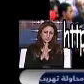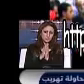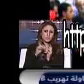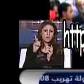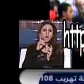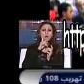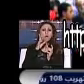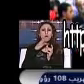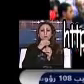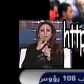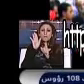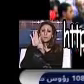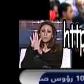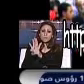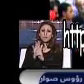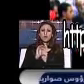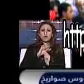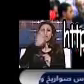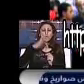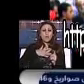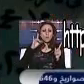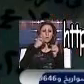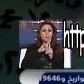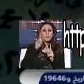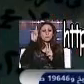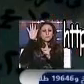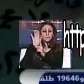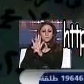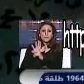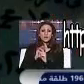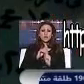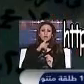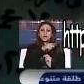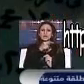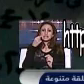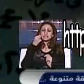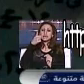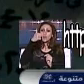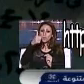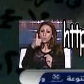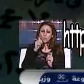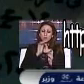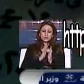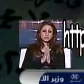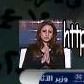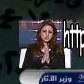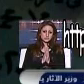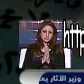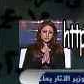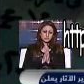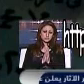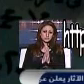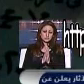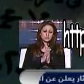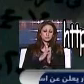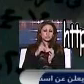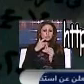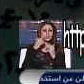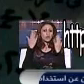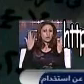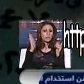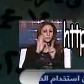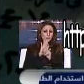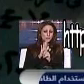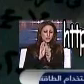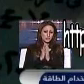أهله ويقوي محبيه اللي حواليه، لأن جيكا إنسان جميل اللي بيعرفوه. دي صورته الجميلة جدا قدامكم،